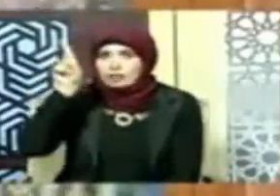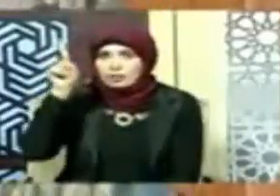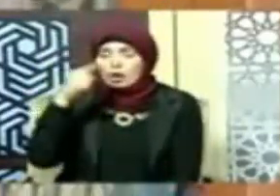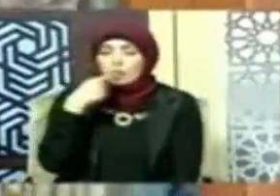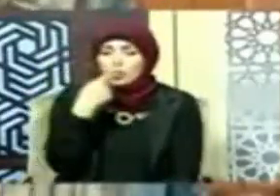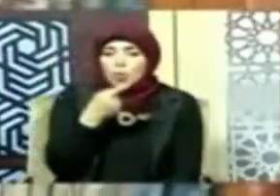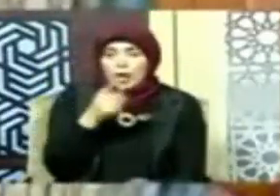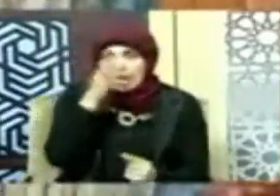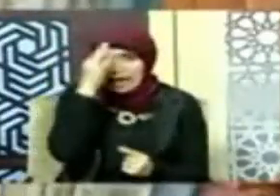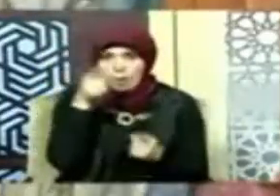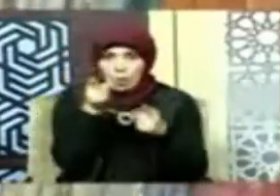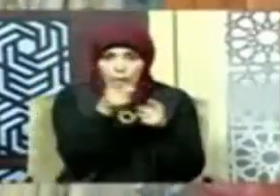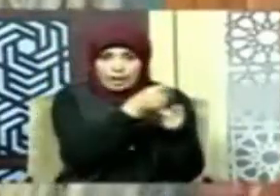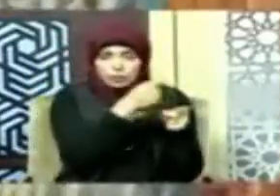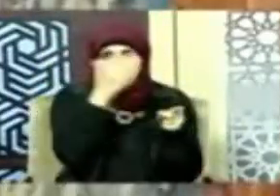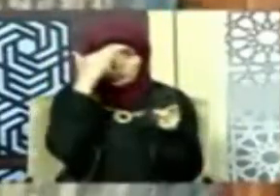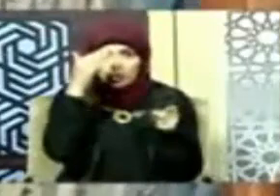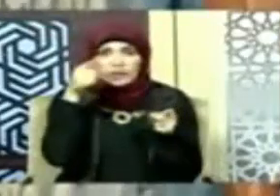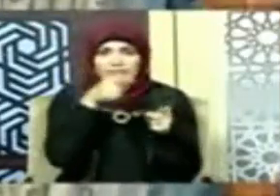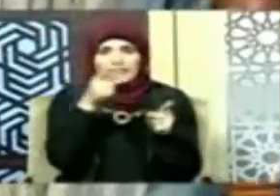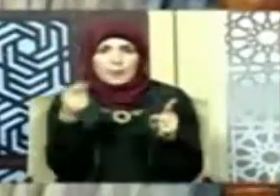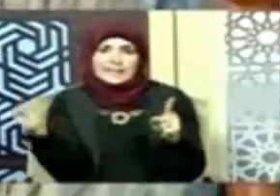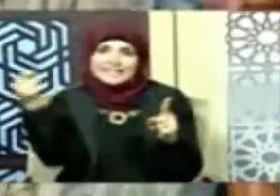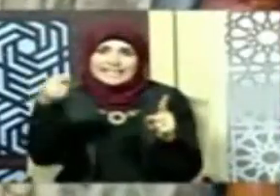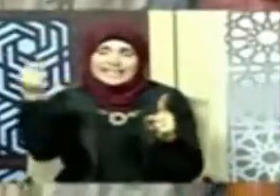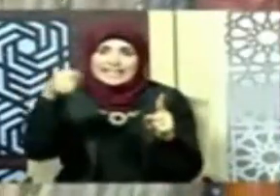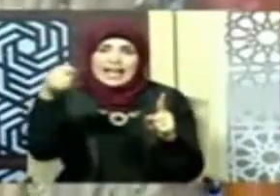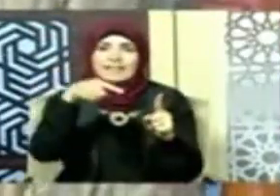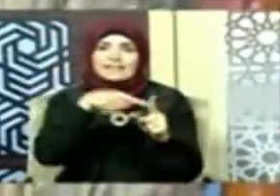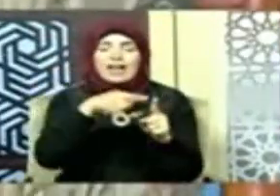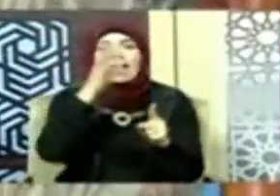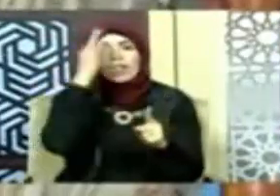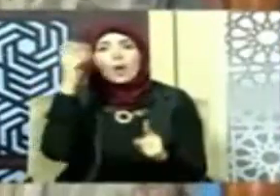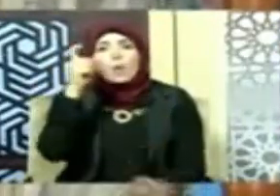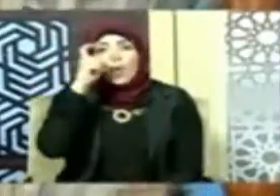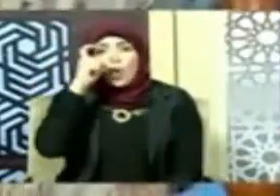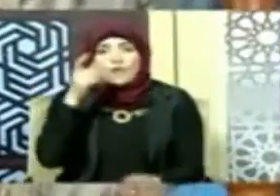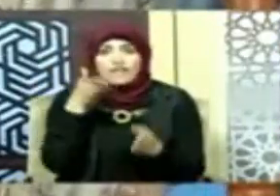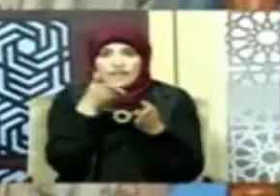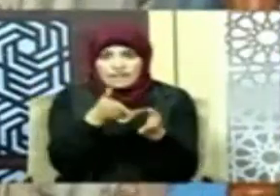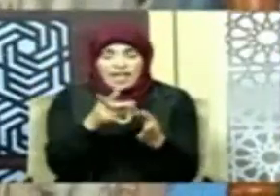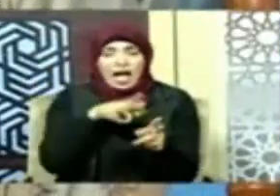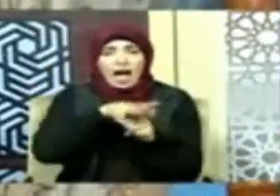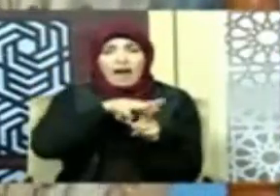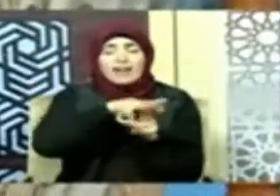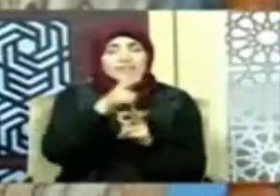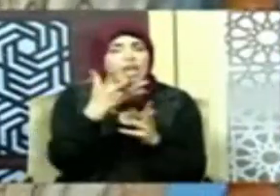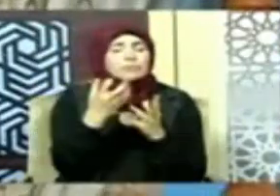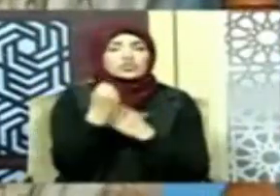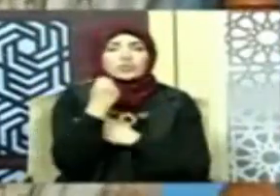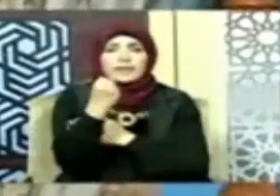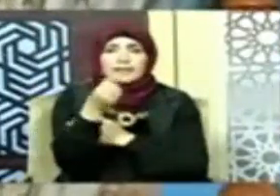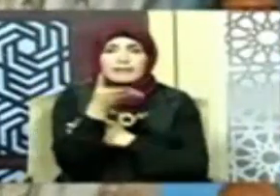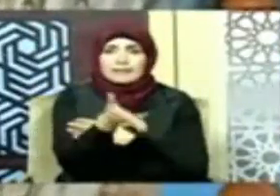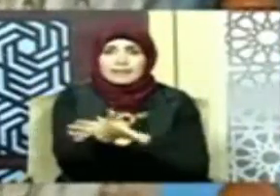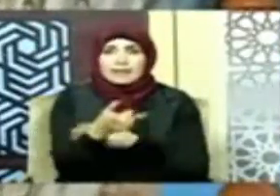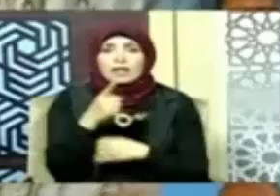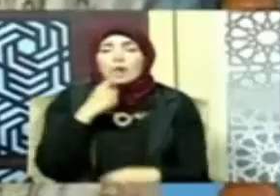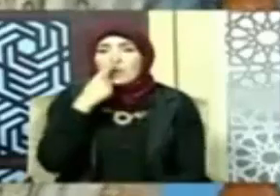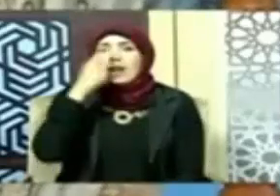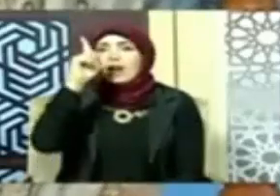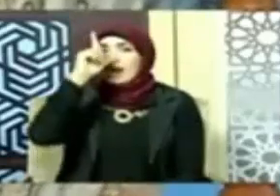شكرتم لأزيدنكم ولئن كفرتم إن عذابي لشديد.